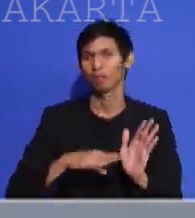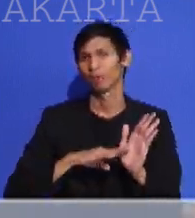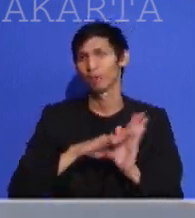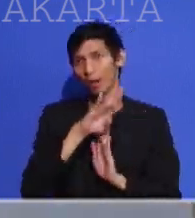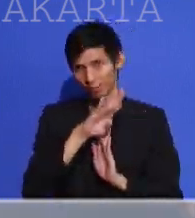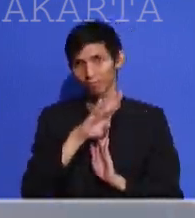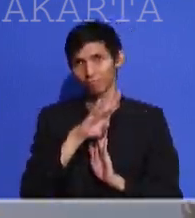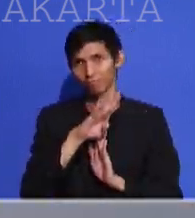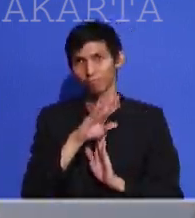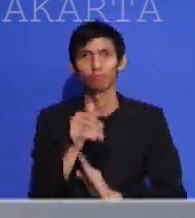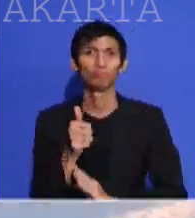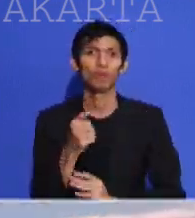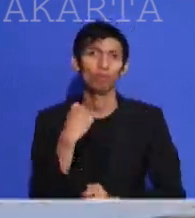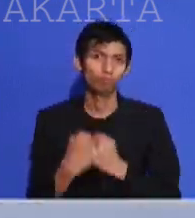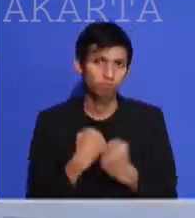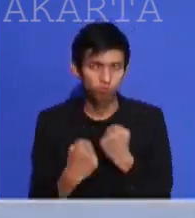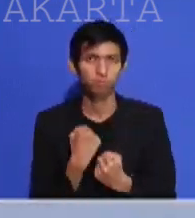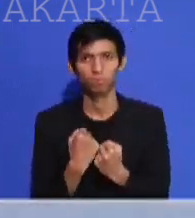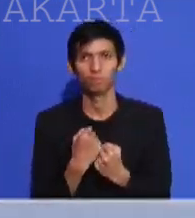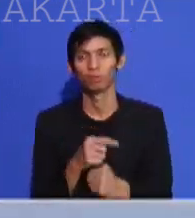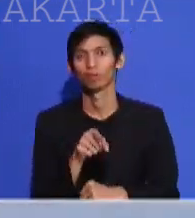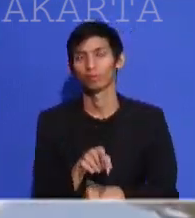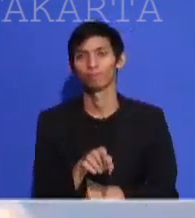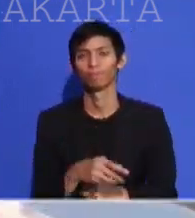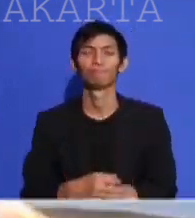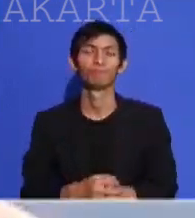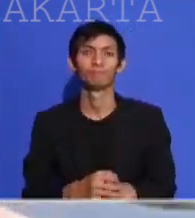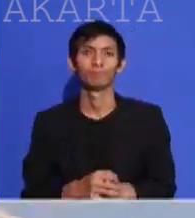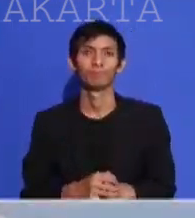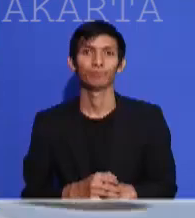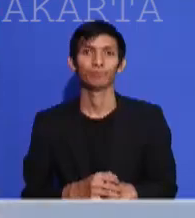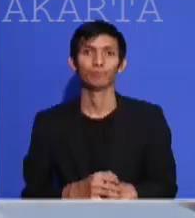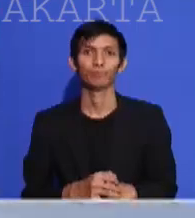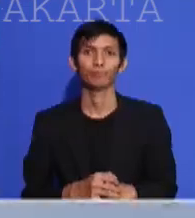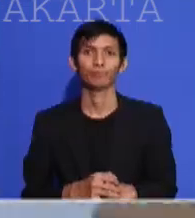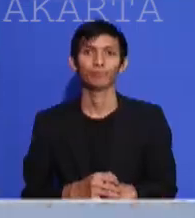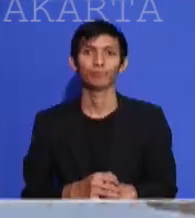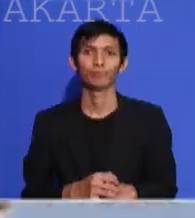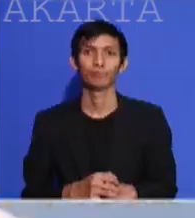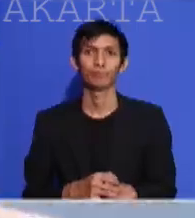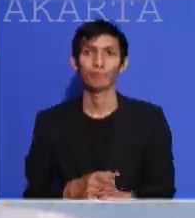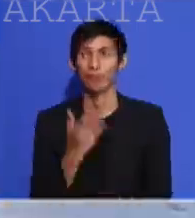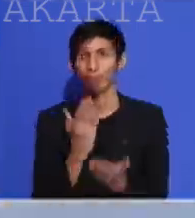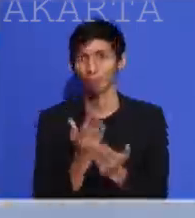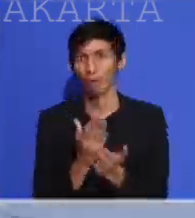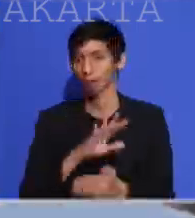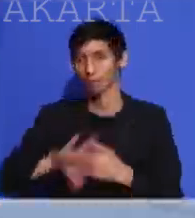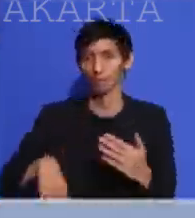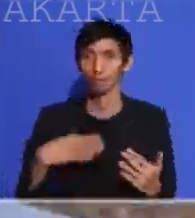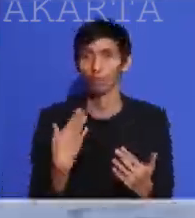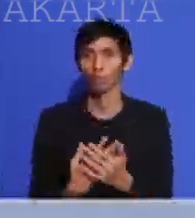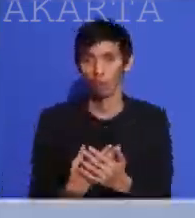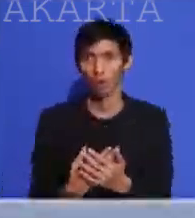terwaca. Sedaya samukawis ingkang gayut kalian kabetan kadang tani pambudidaya ulam saged dipun tindakaken lumantar